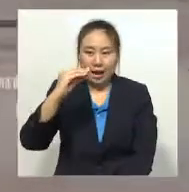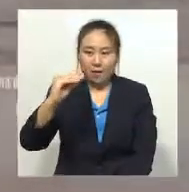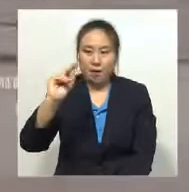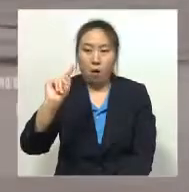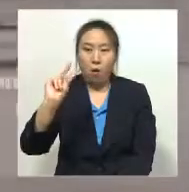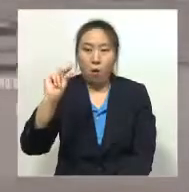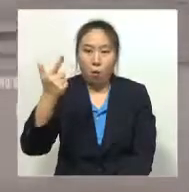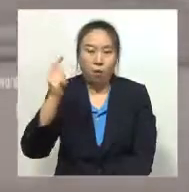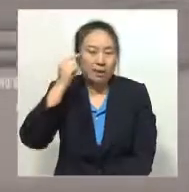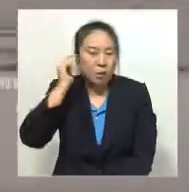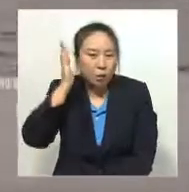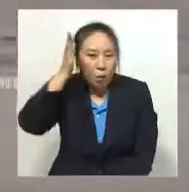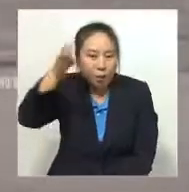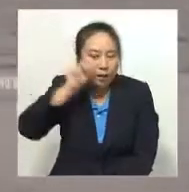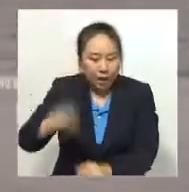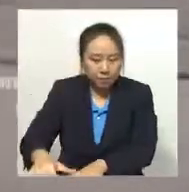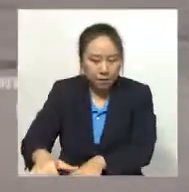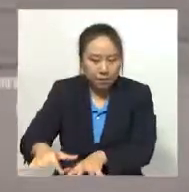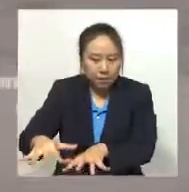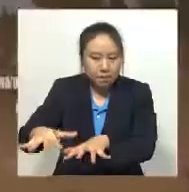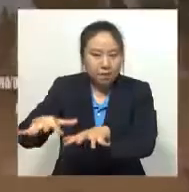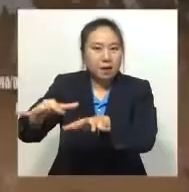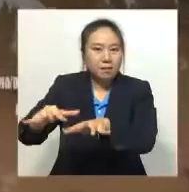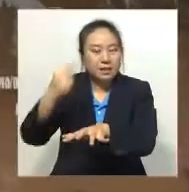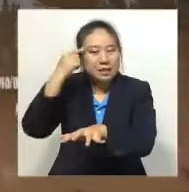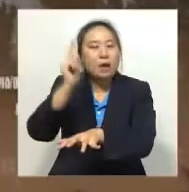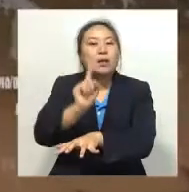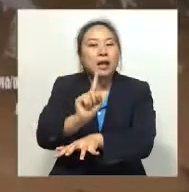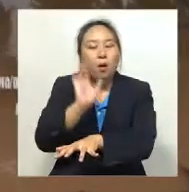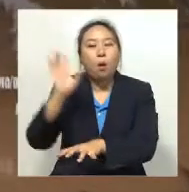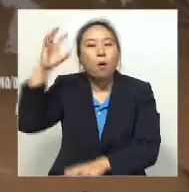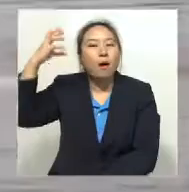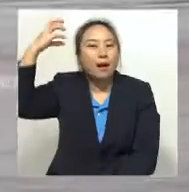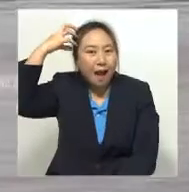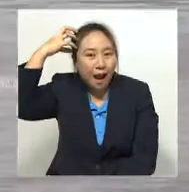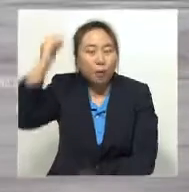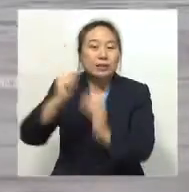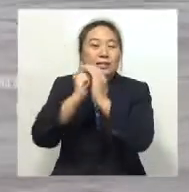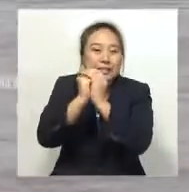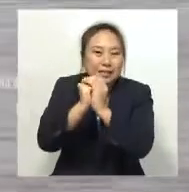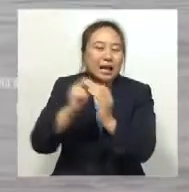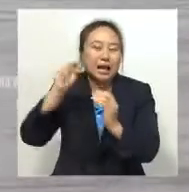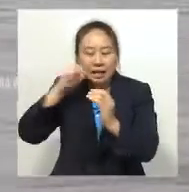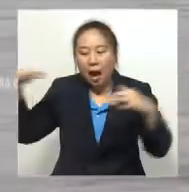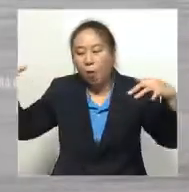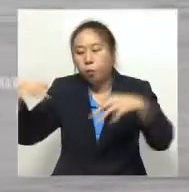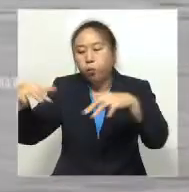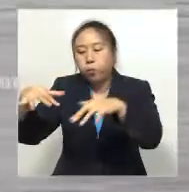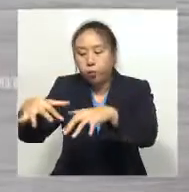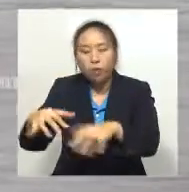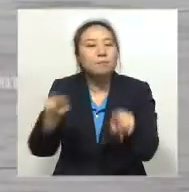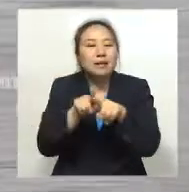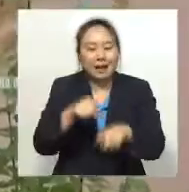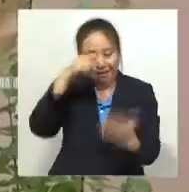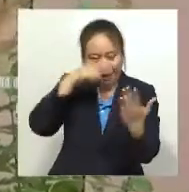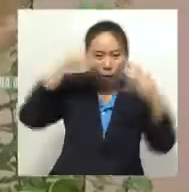จะมีปริมาณน้ำเพิ่มสูงขึ้นอีกส่วนหนึ่งเนี่ยก็จะมาจากการระบายน้ำของทางการลาวแล้วก็จีนรวมถึงฝนตกในประเทศด้วยเพราะฉะนั้น